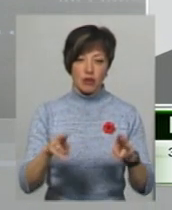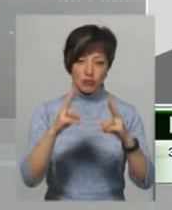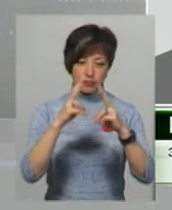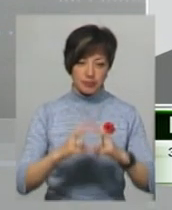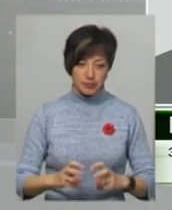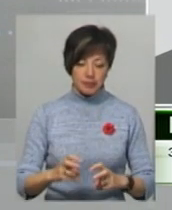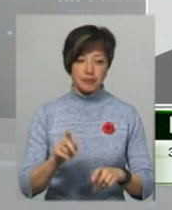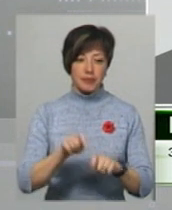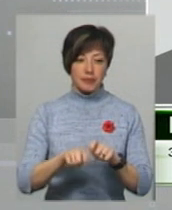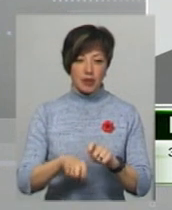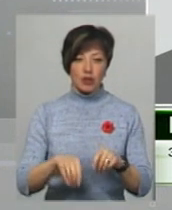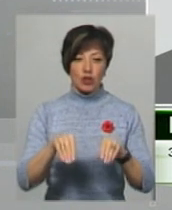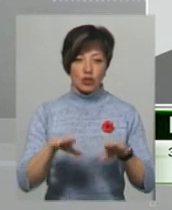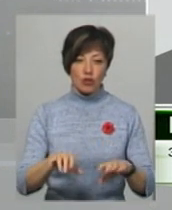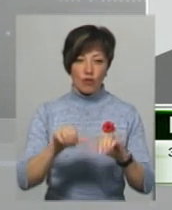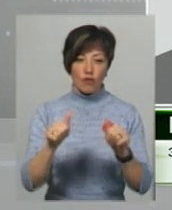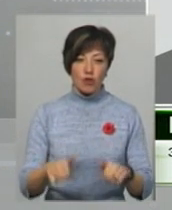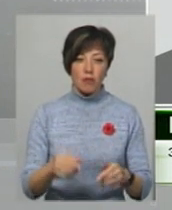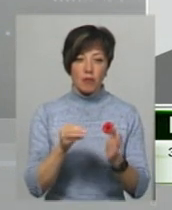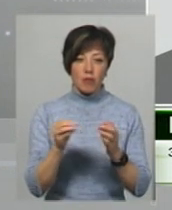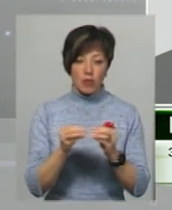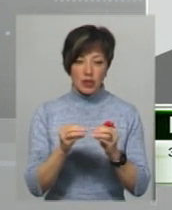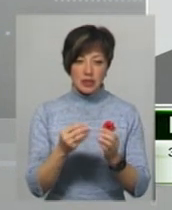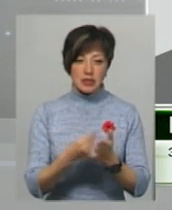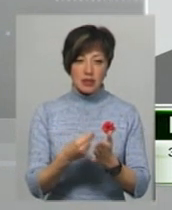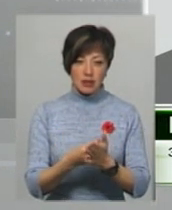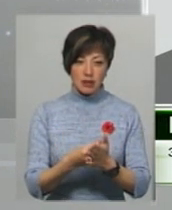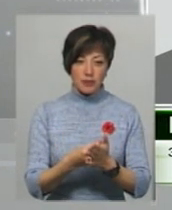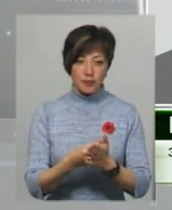опрацював. Було прийнято рішення щодо оформлення по тій ціні, яку